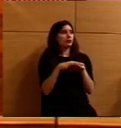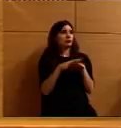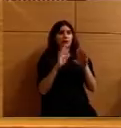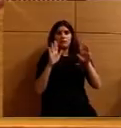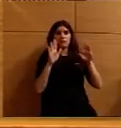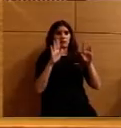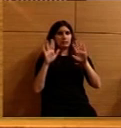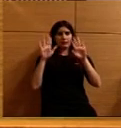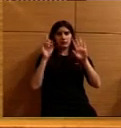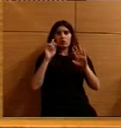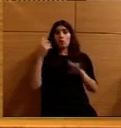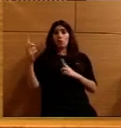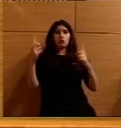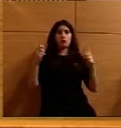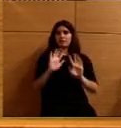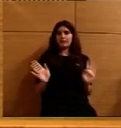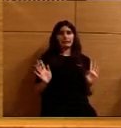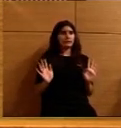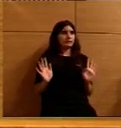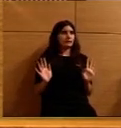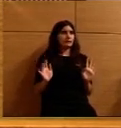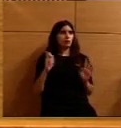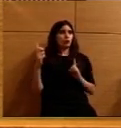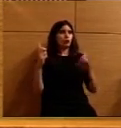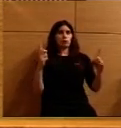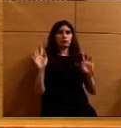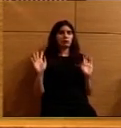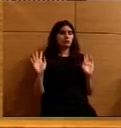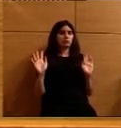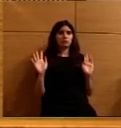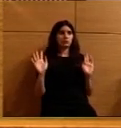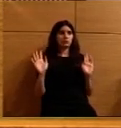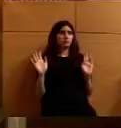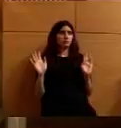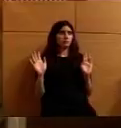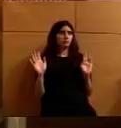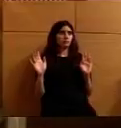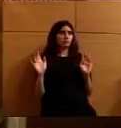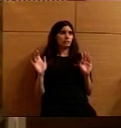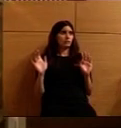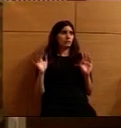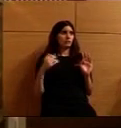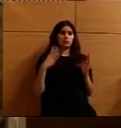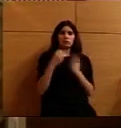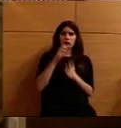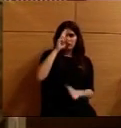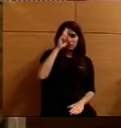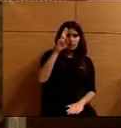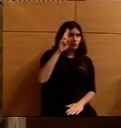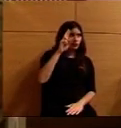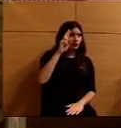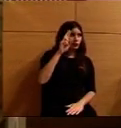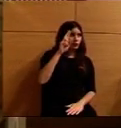no, esto es 1-1. 1-1. ¿No? Entonces, respectes. Bueno, ell